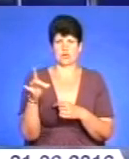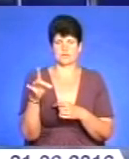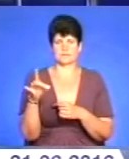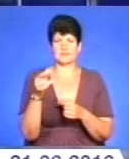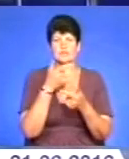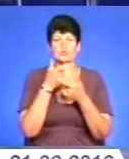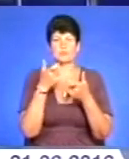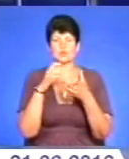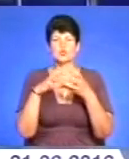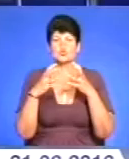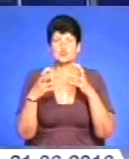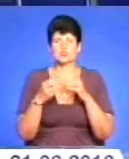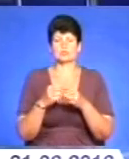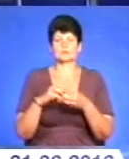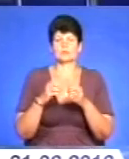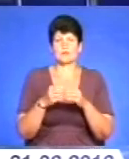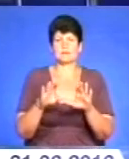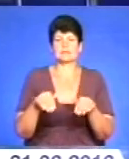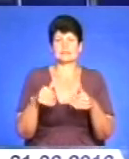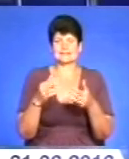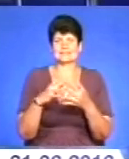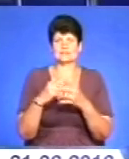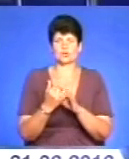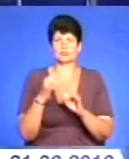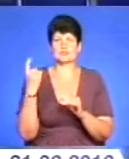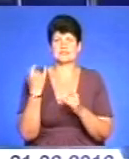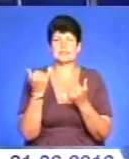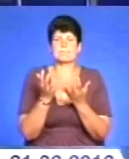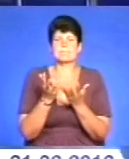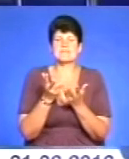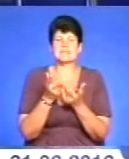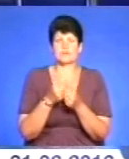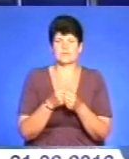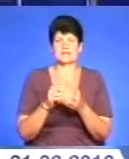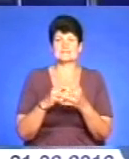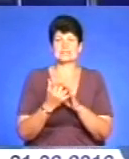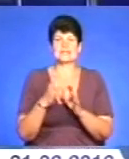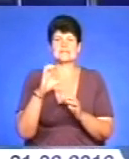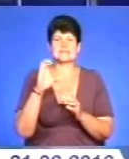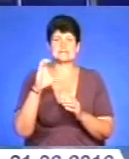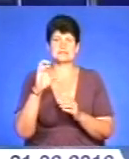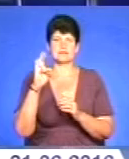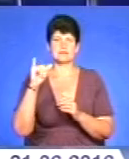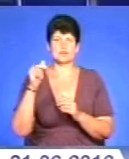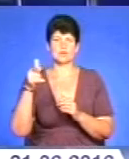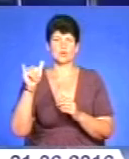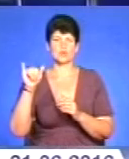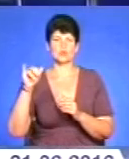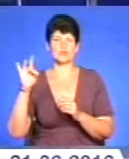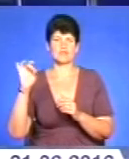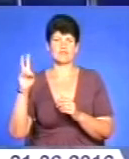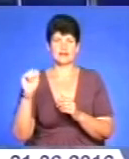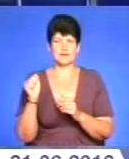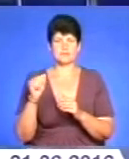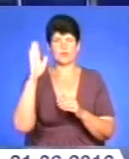Інформацію щодо суми збитків, завданих сільському господарству, наразі підраховують. У селі Снігурівка Лановецького району стічними